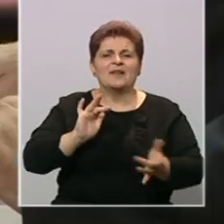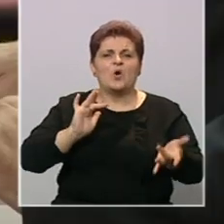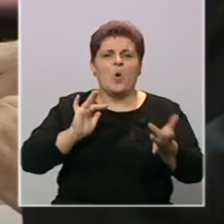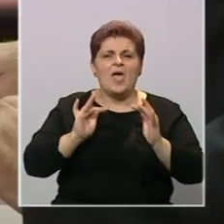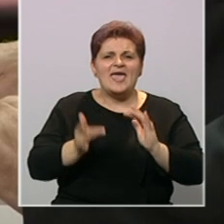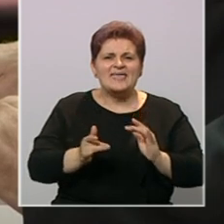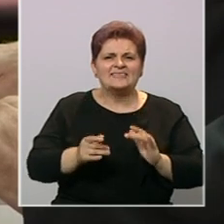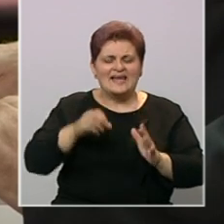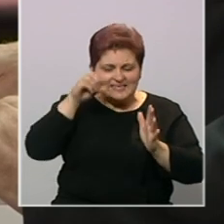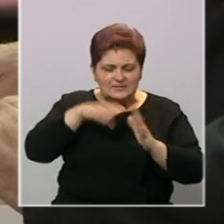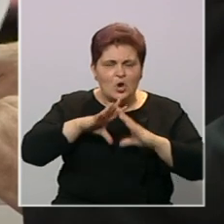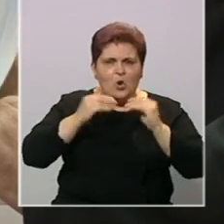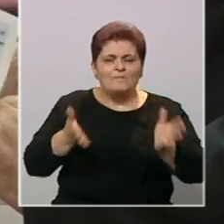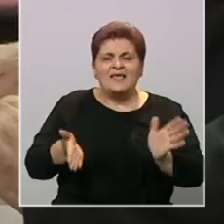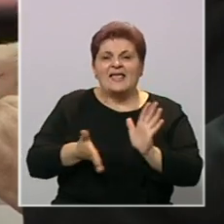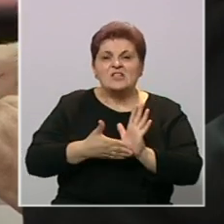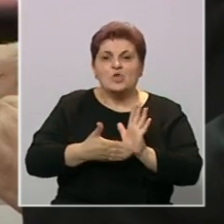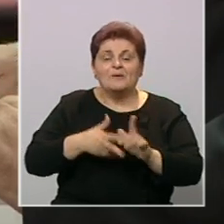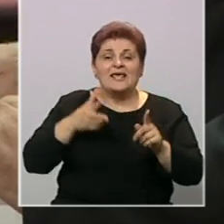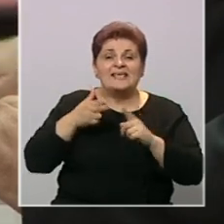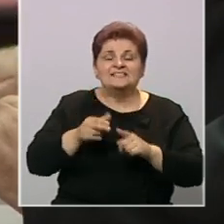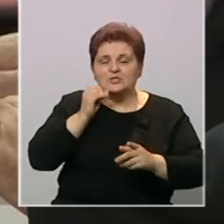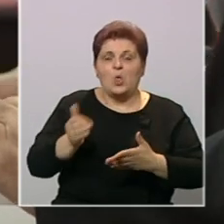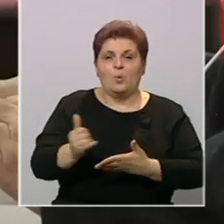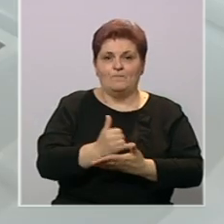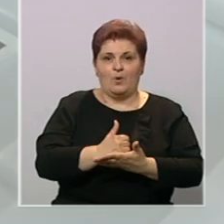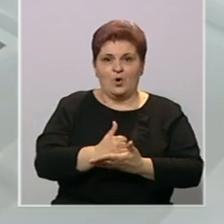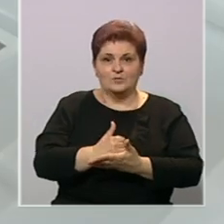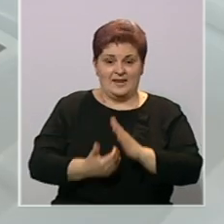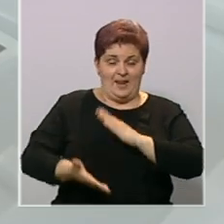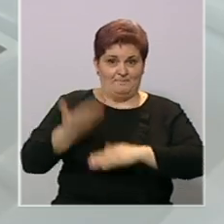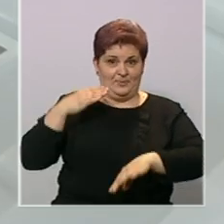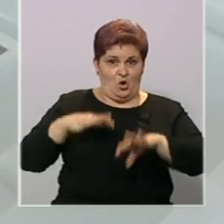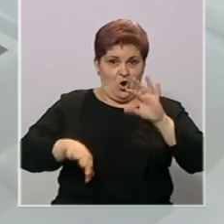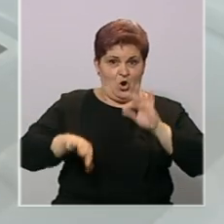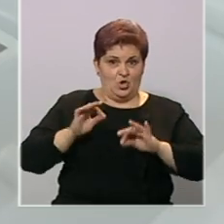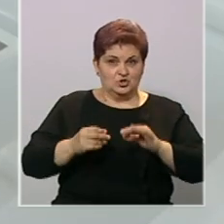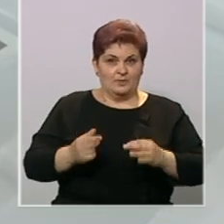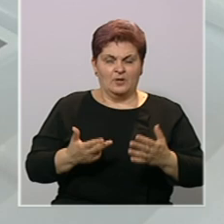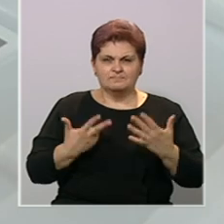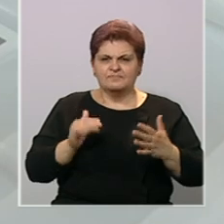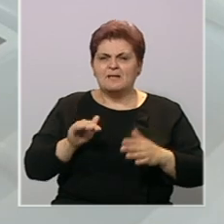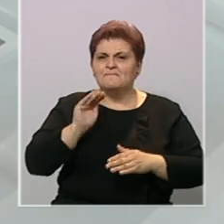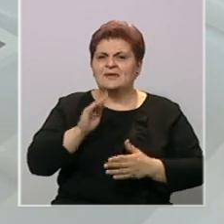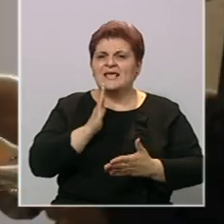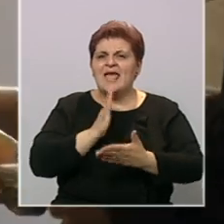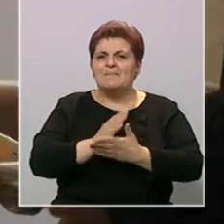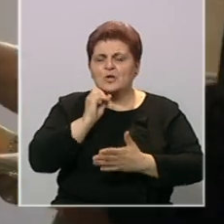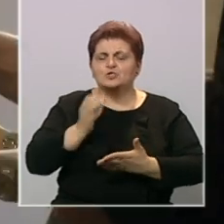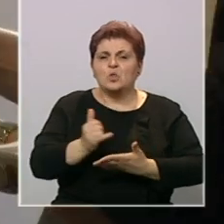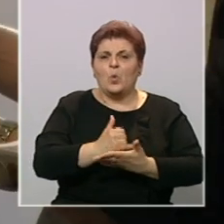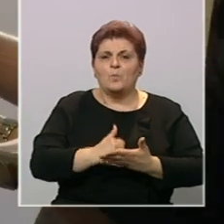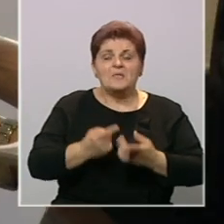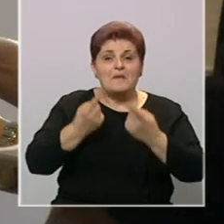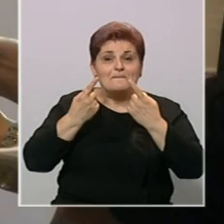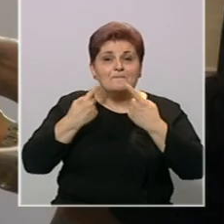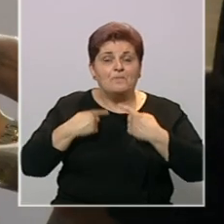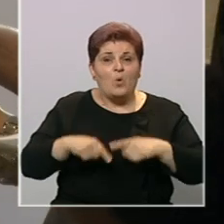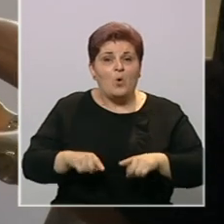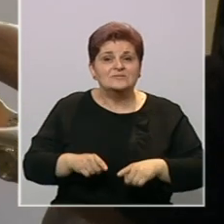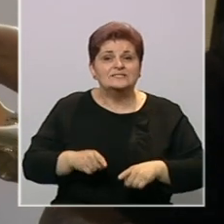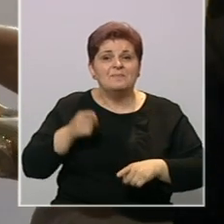skeniranje kompletne dokumentacije kako bi se spriječile zloupotrebe. Na prošlim izborima skoro 30.000 prijava bilo je zloupotrebljeno, posebno su to